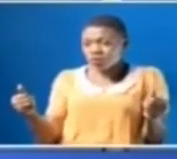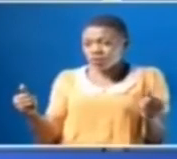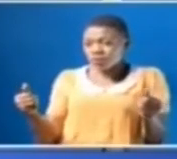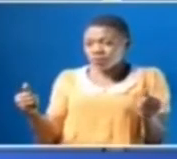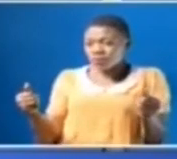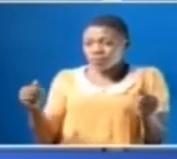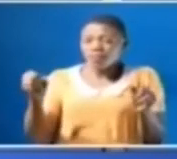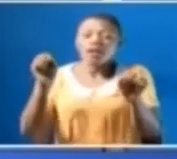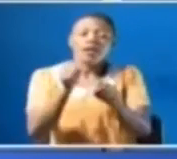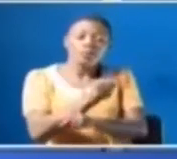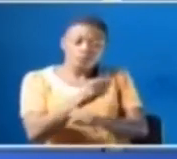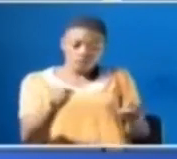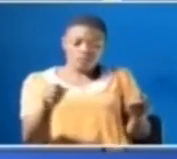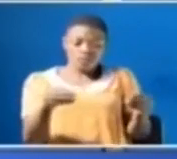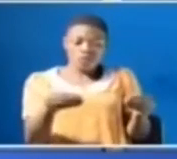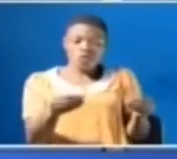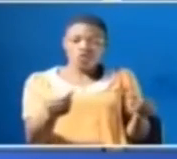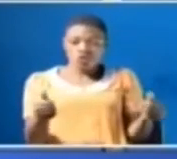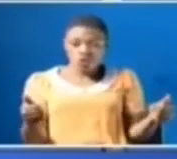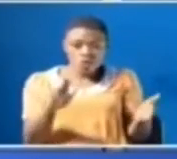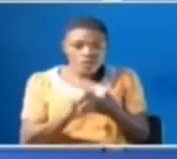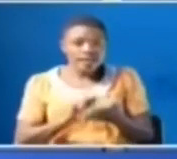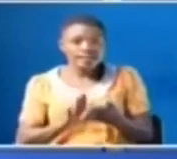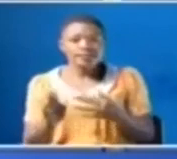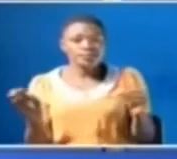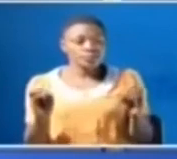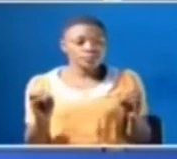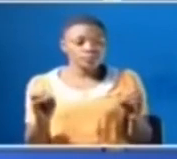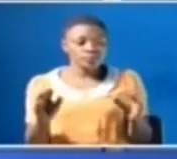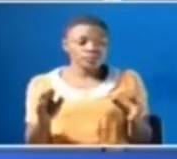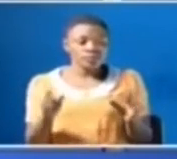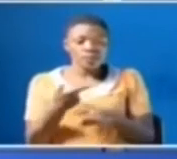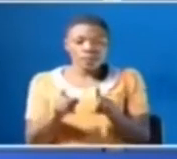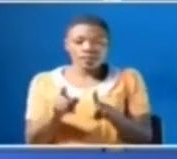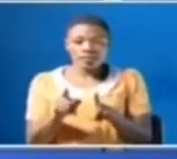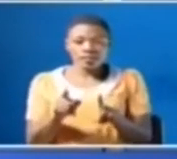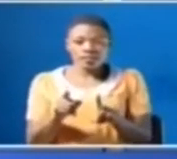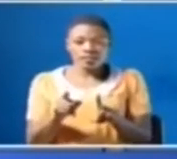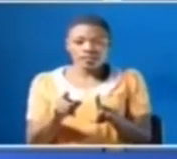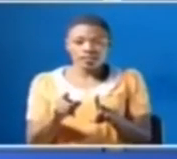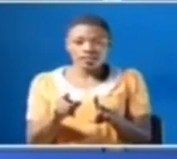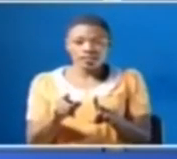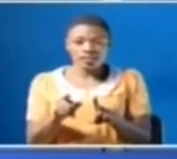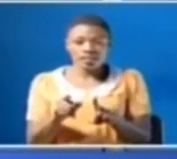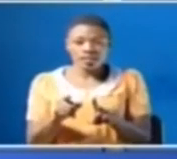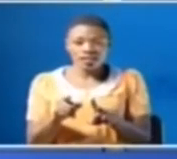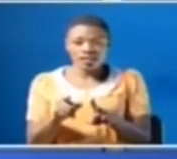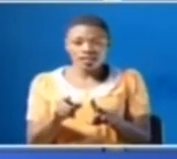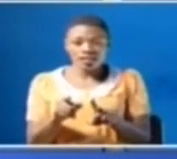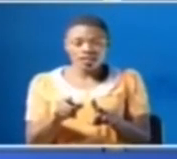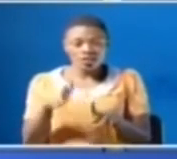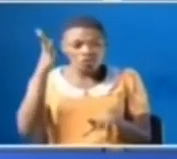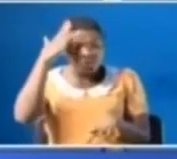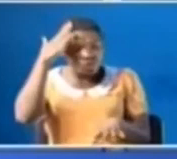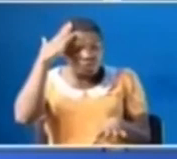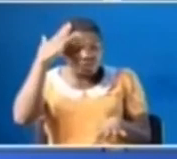Hatutaweza kulisuluhisha kwa haraka, lakini ni kama it's like you know kwa kimombo inaitwa